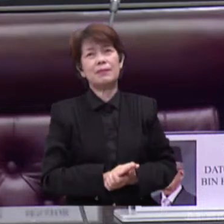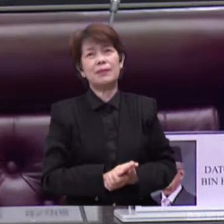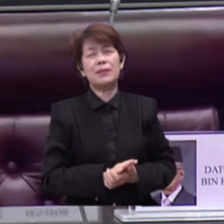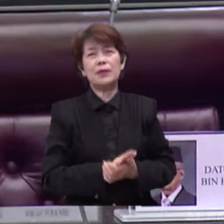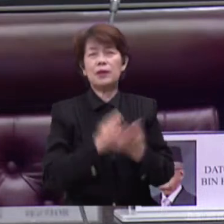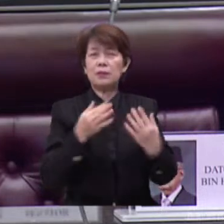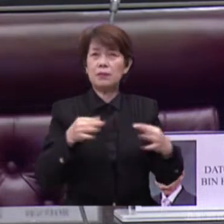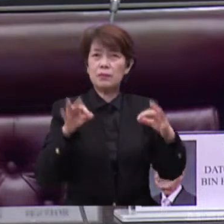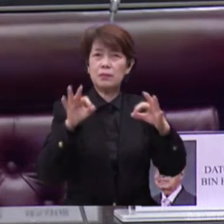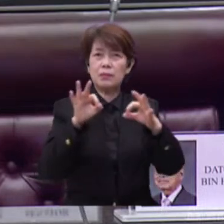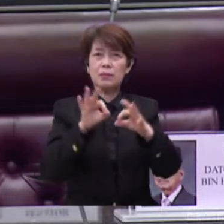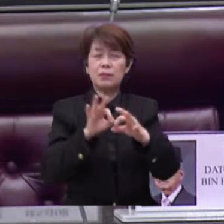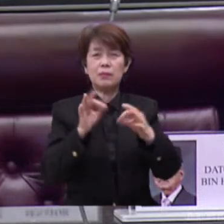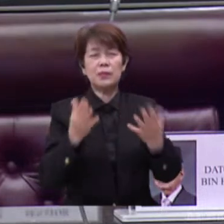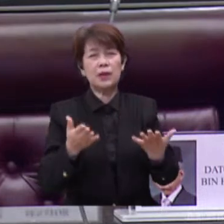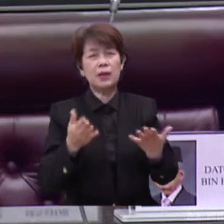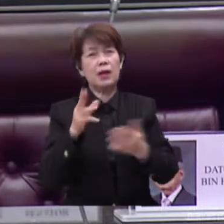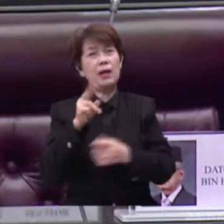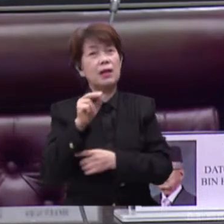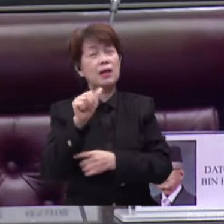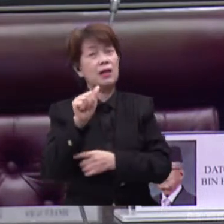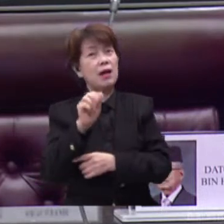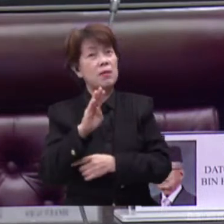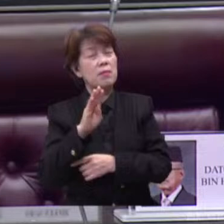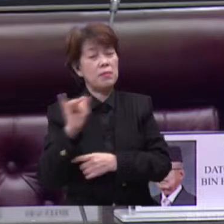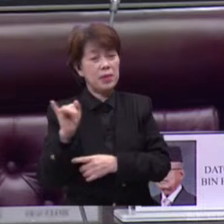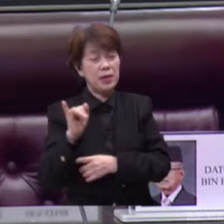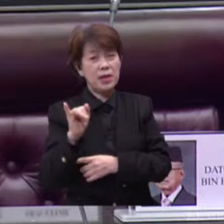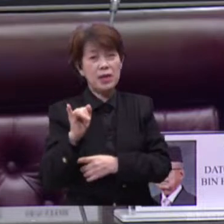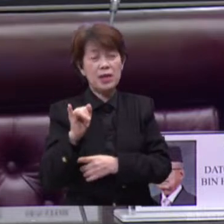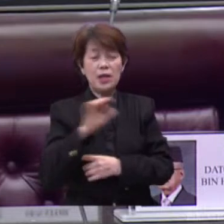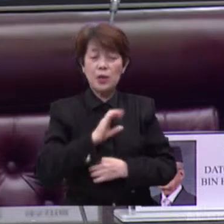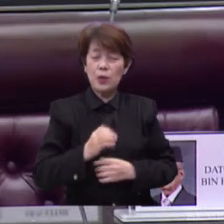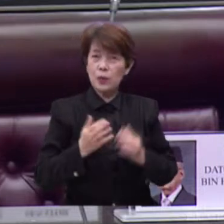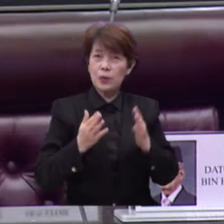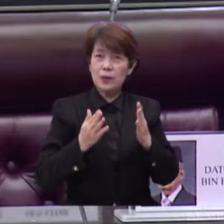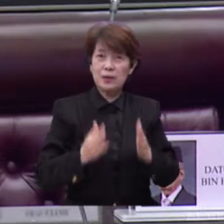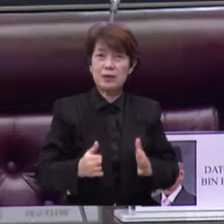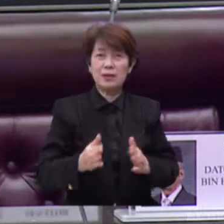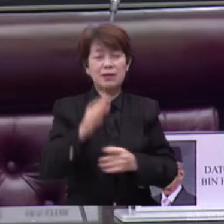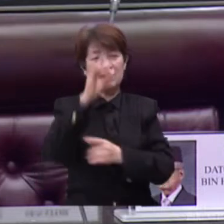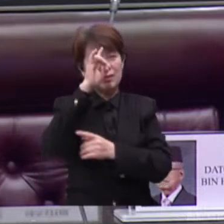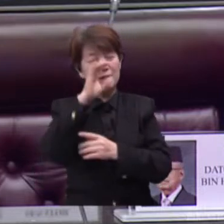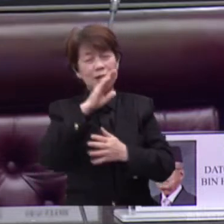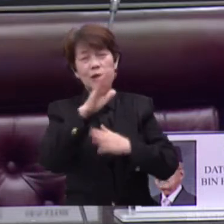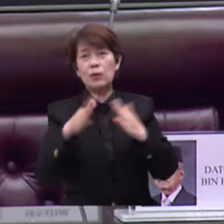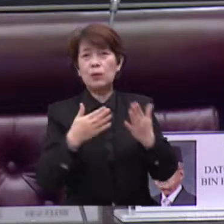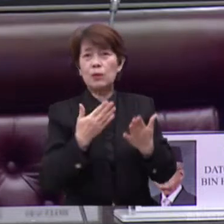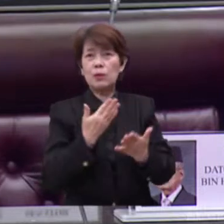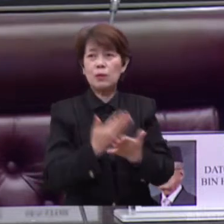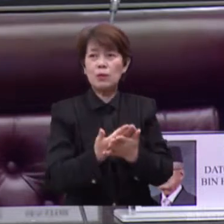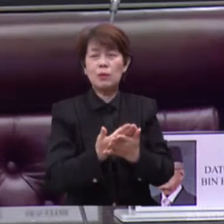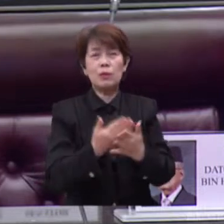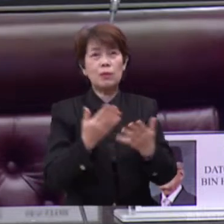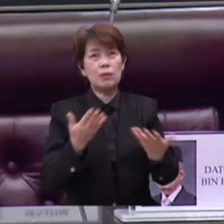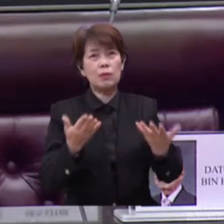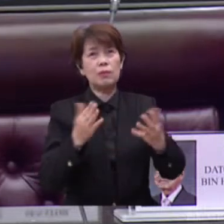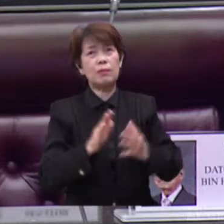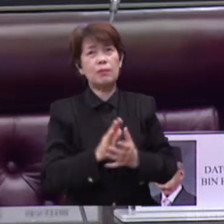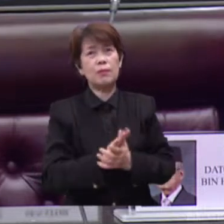kisah nabi-nabi kita sama agama Kristen agama Yahudi agama Islam Jadi ada satu kisah nabi-nabi Ayu